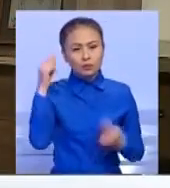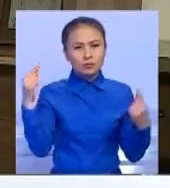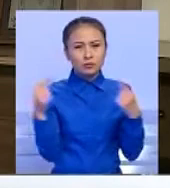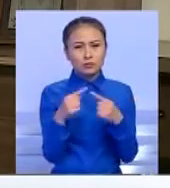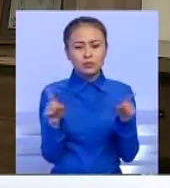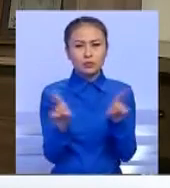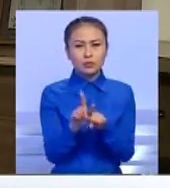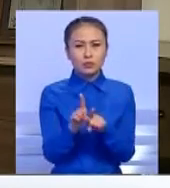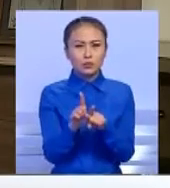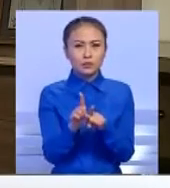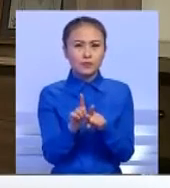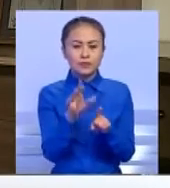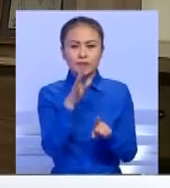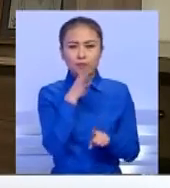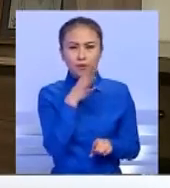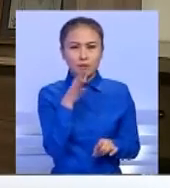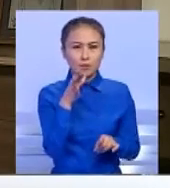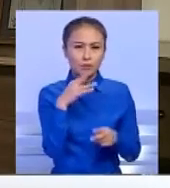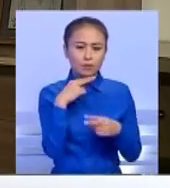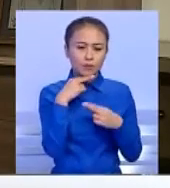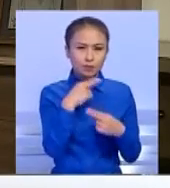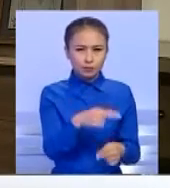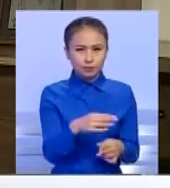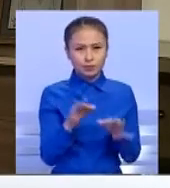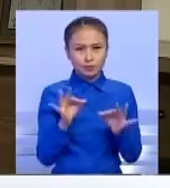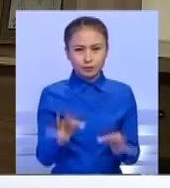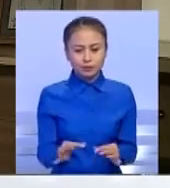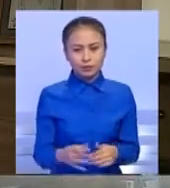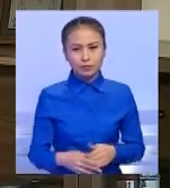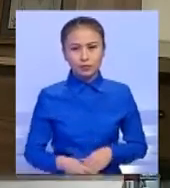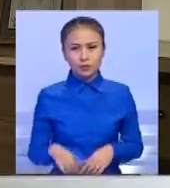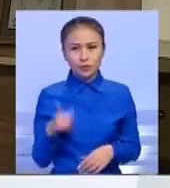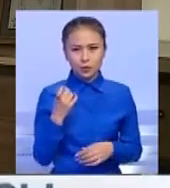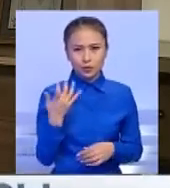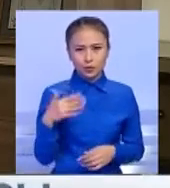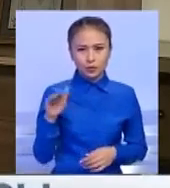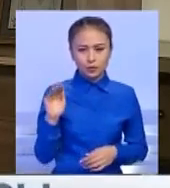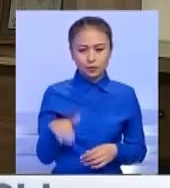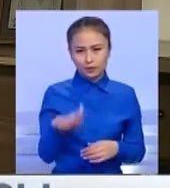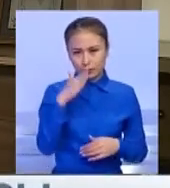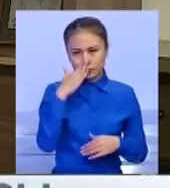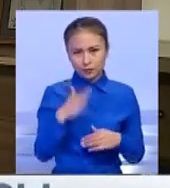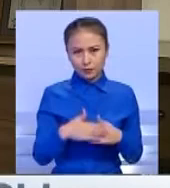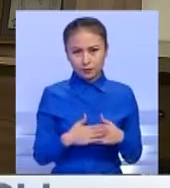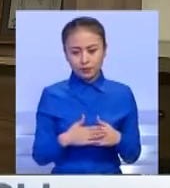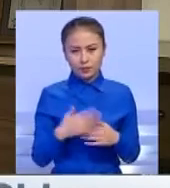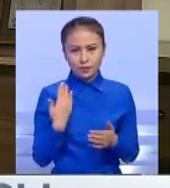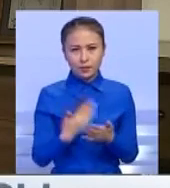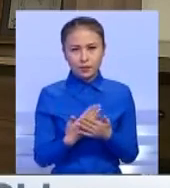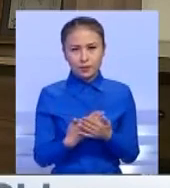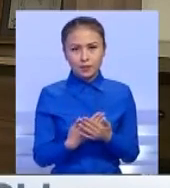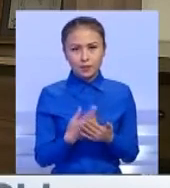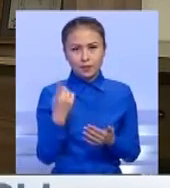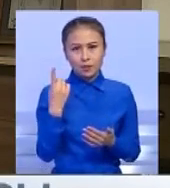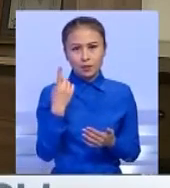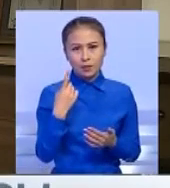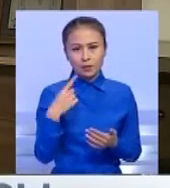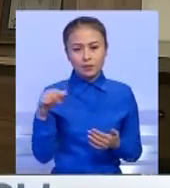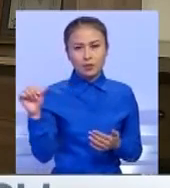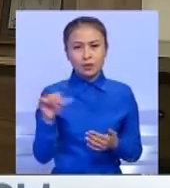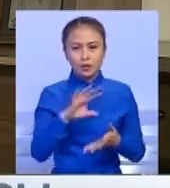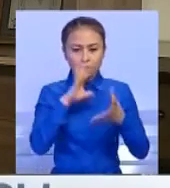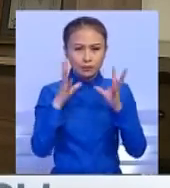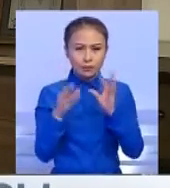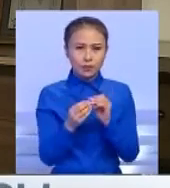соны көңіл аударған деп ойлайым. Себебі жағы 150 мыңның кең, мысалы 1,5 мың колледжді оқытсақ, егер